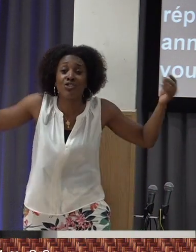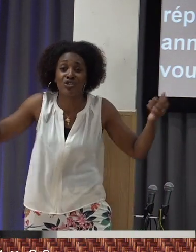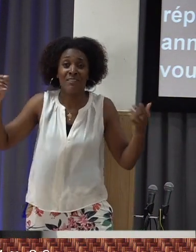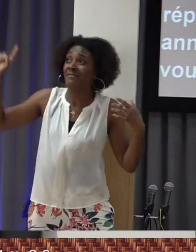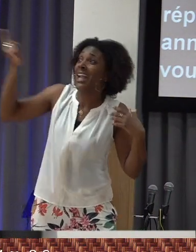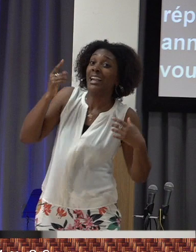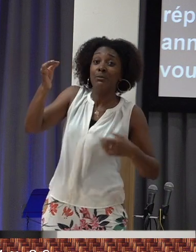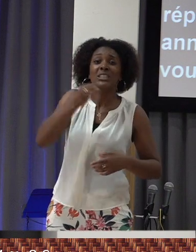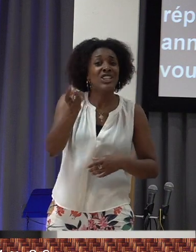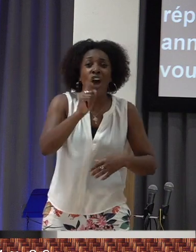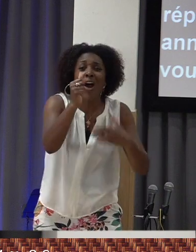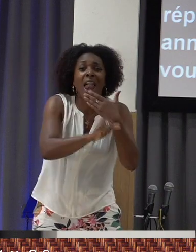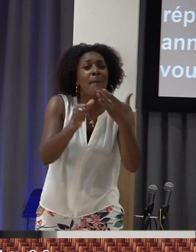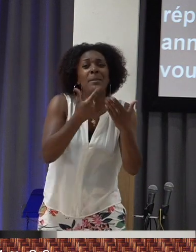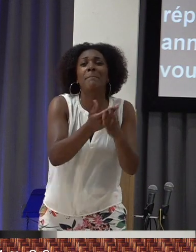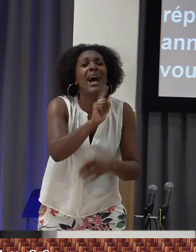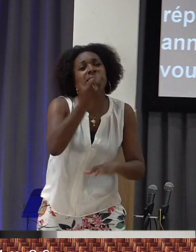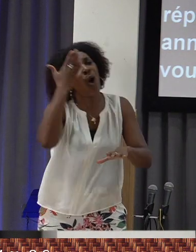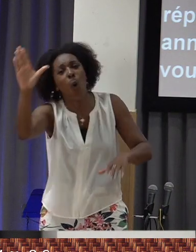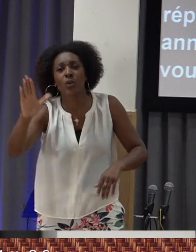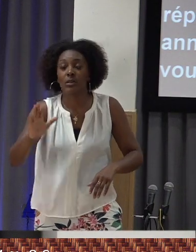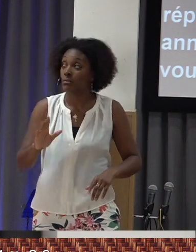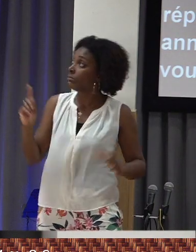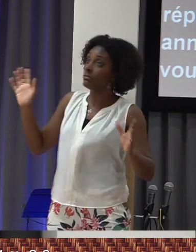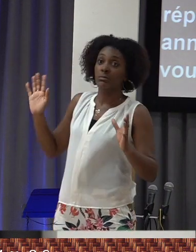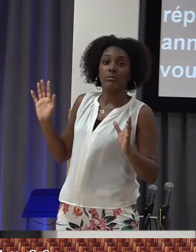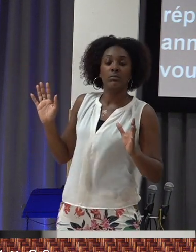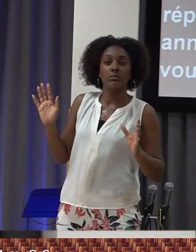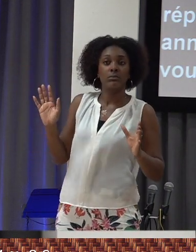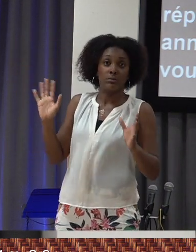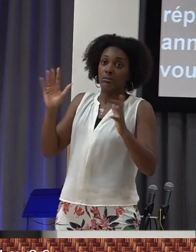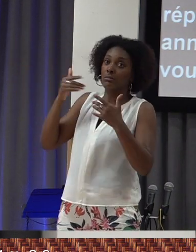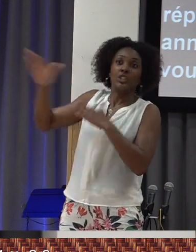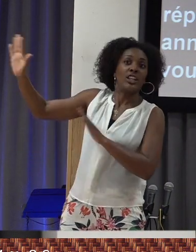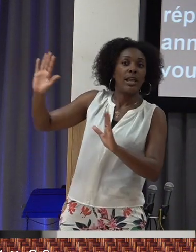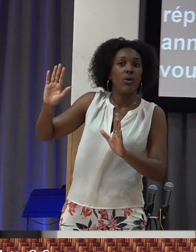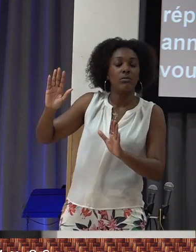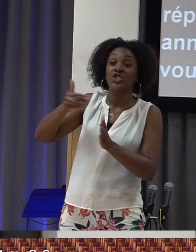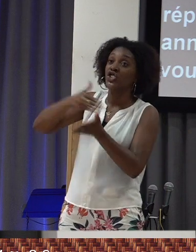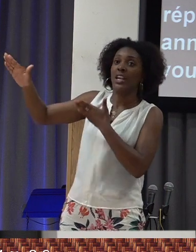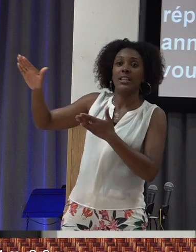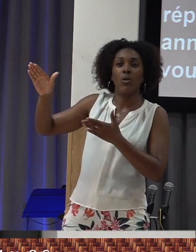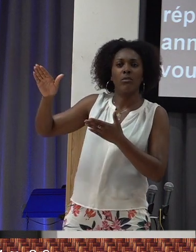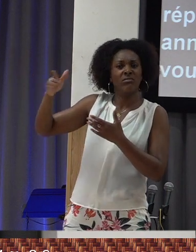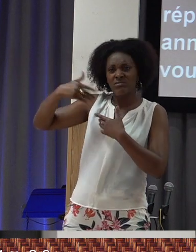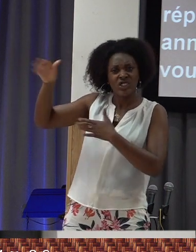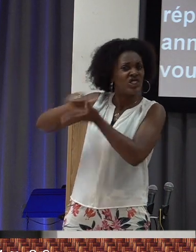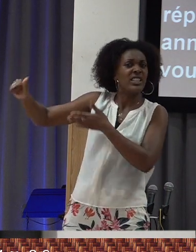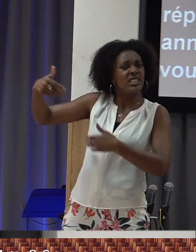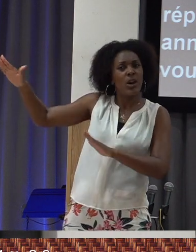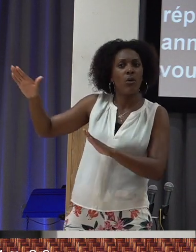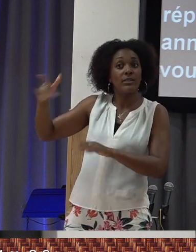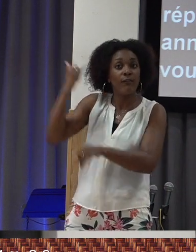autre évangile que celui que nous vous avons prêché, qu'il soit anathème, c'est-à-dire voué à la destruction. Hein.